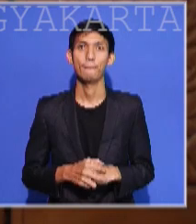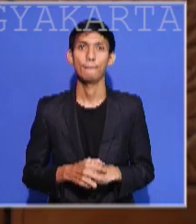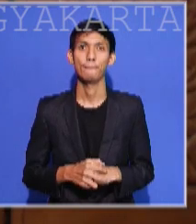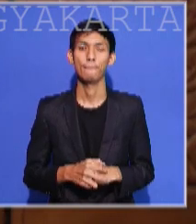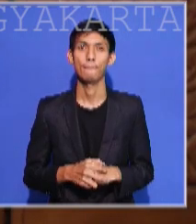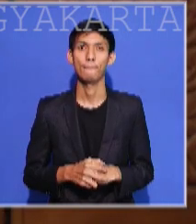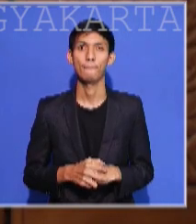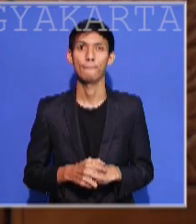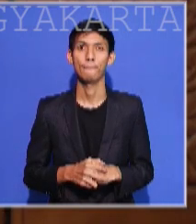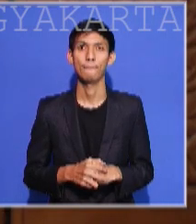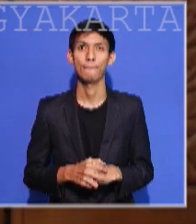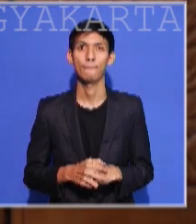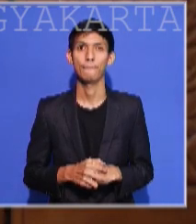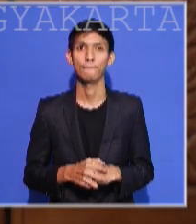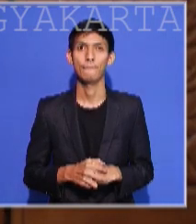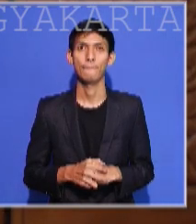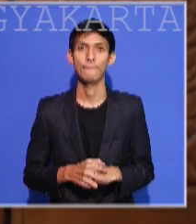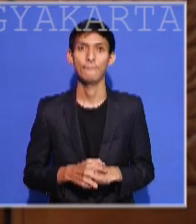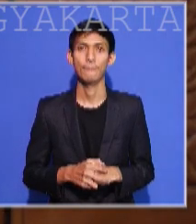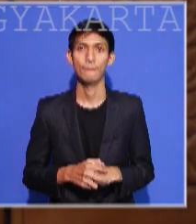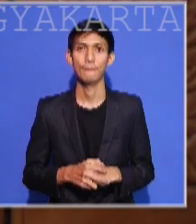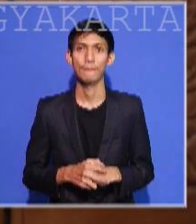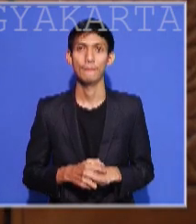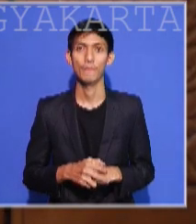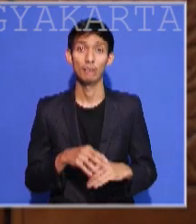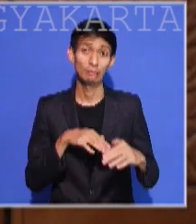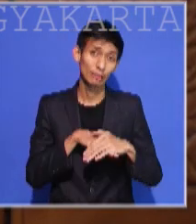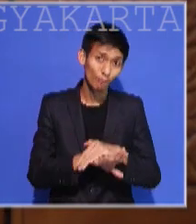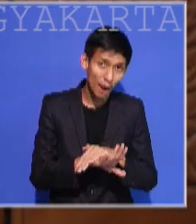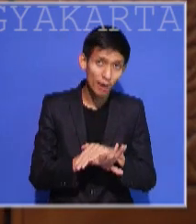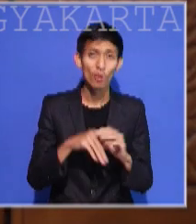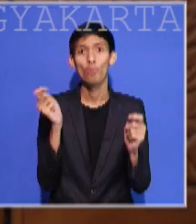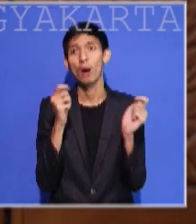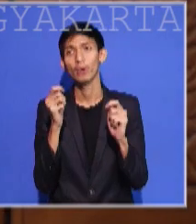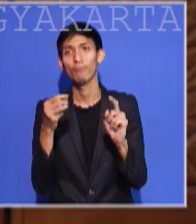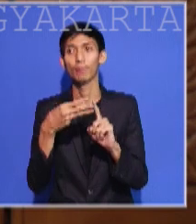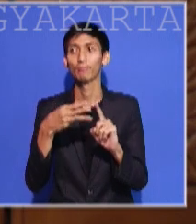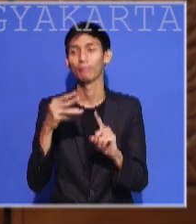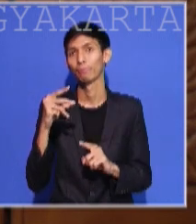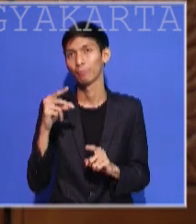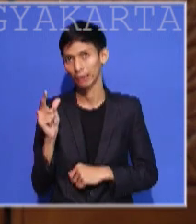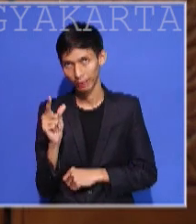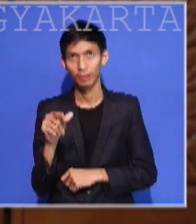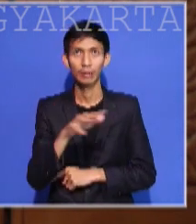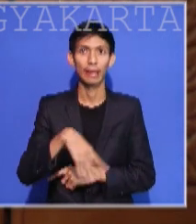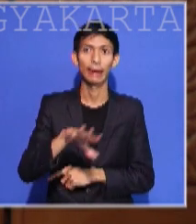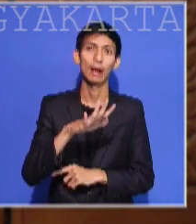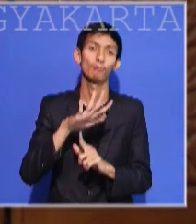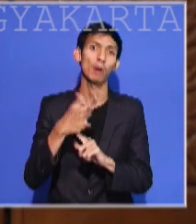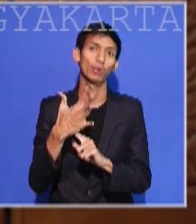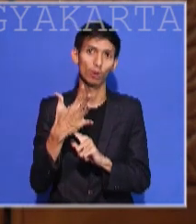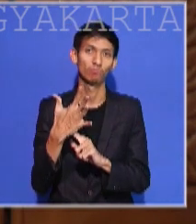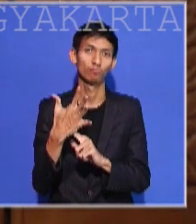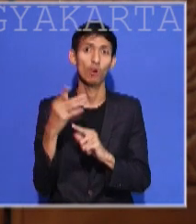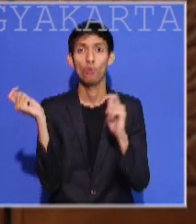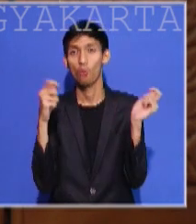para pamirso salah setunggaling koleksi museum wayang beber Sekartaji ing sumber Mulya Bambang lipura Bantul Inggih menika